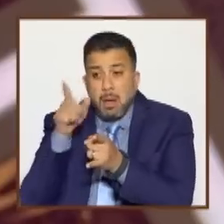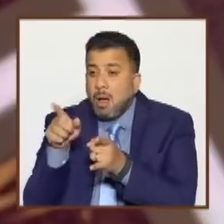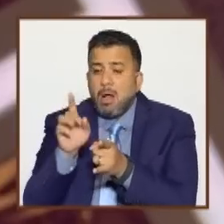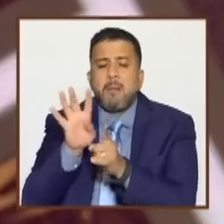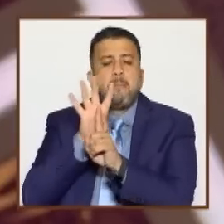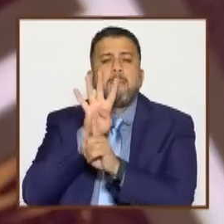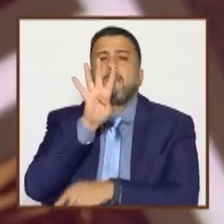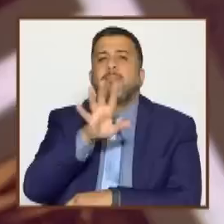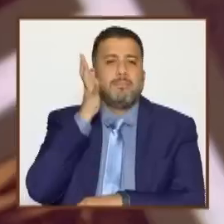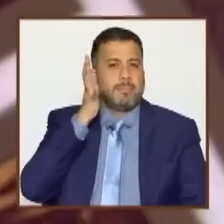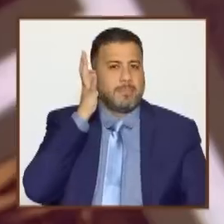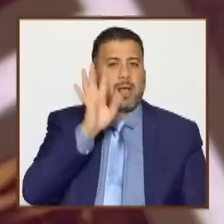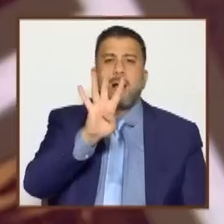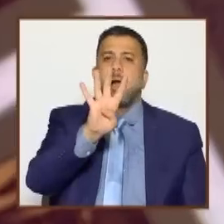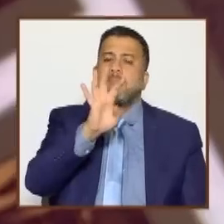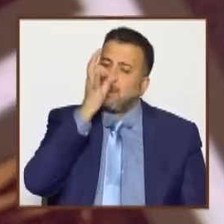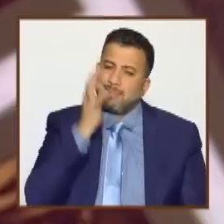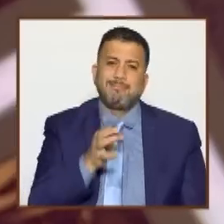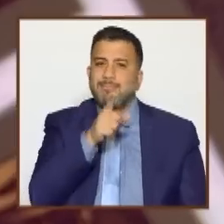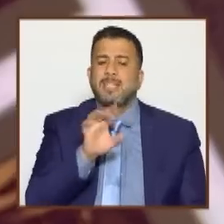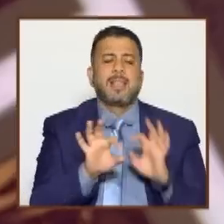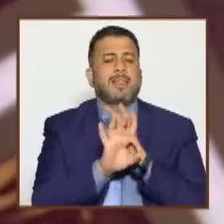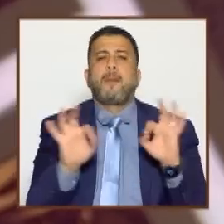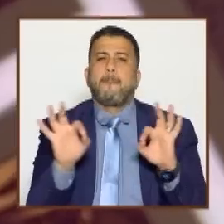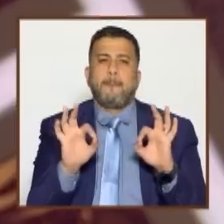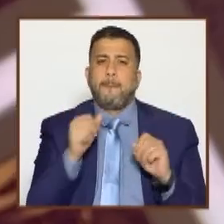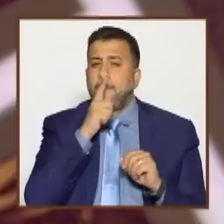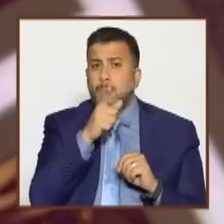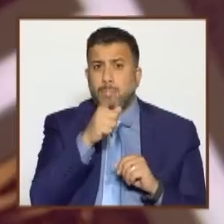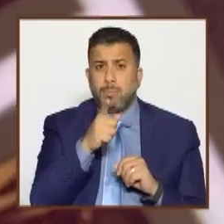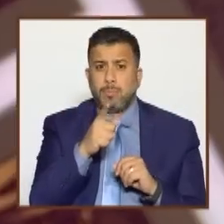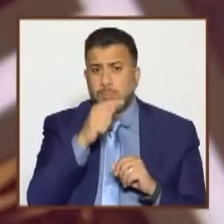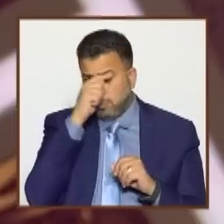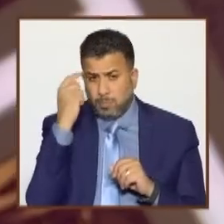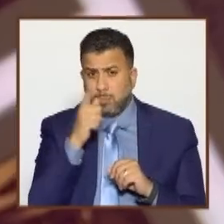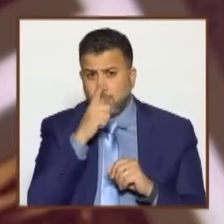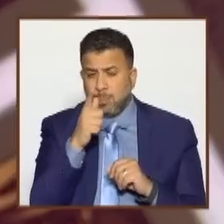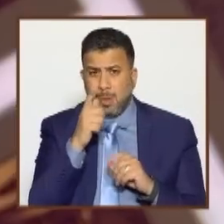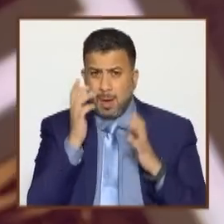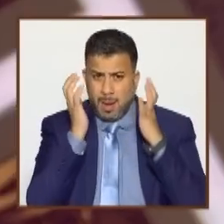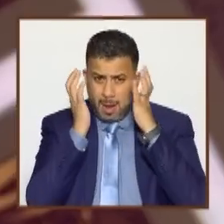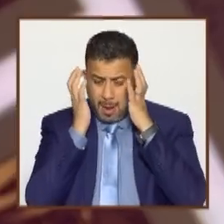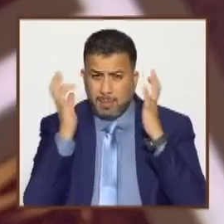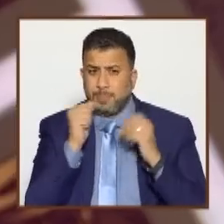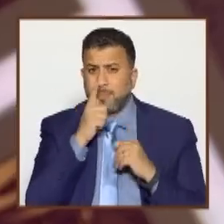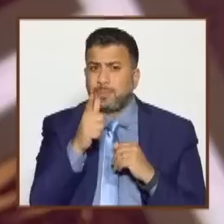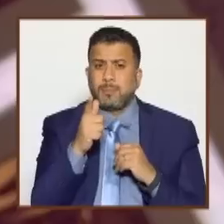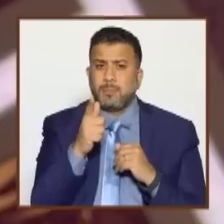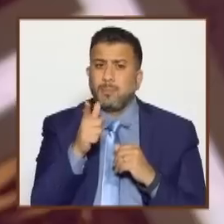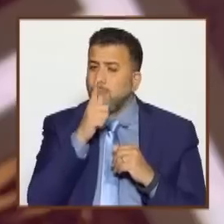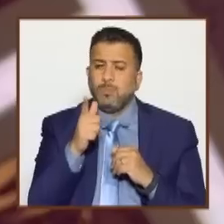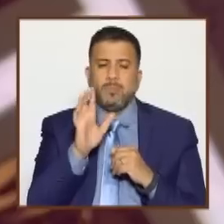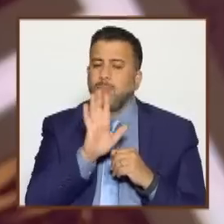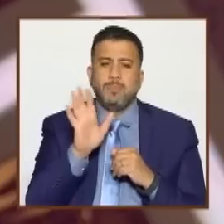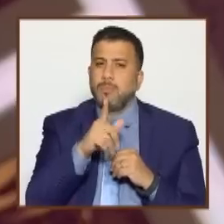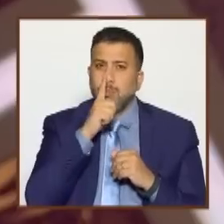حكاه العلماء محل نظر وتأمل عند كثير من أهل العلم لوجود من يعني خالف في ذلك من بعض السلف كعطاء وغيره، لكن عموما